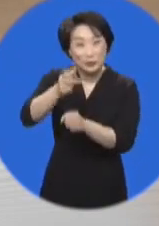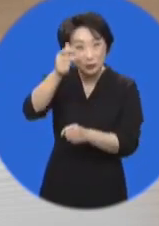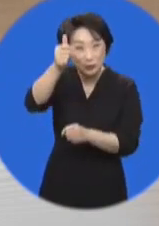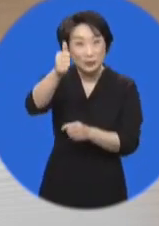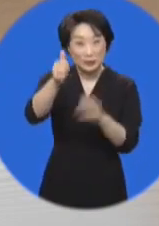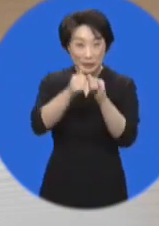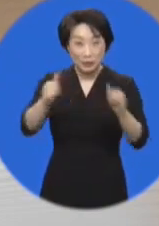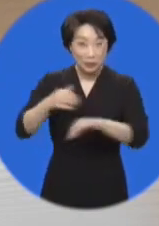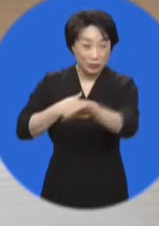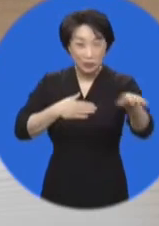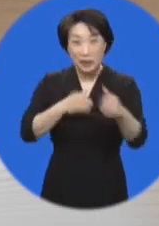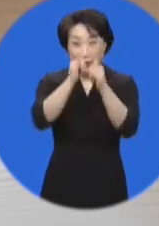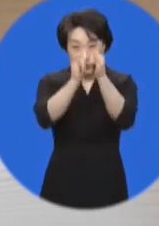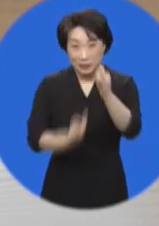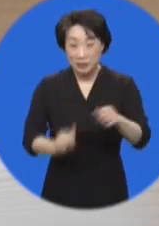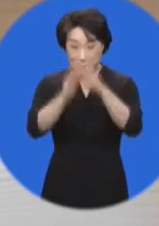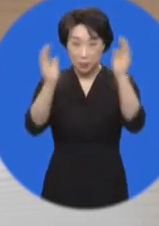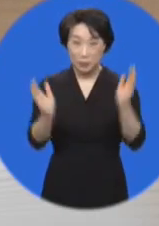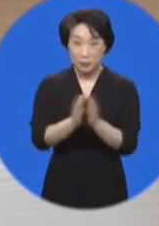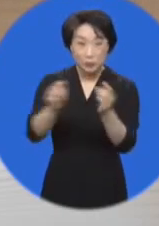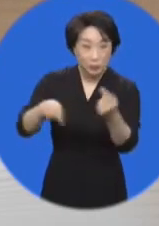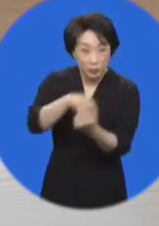인류 역사의 운영자요,